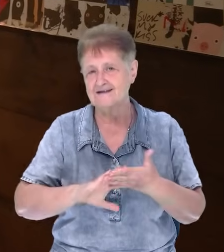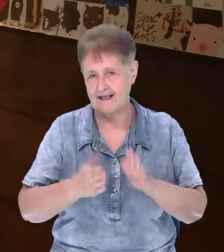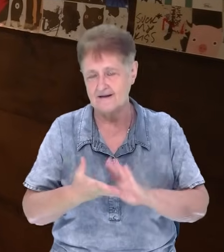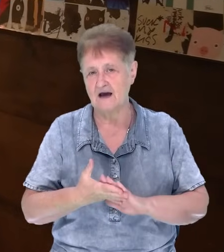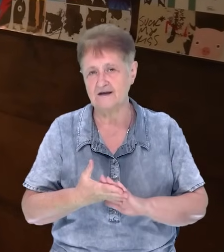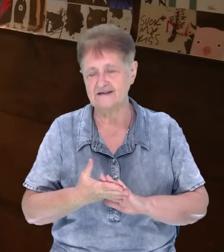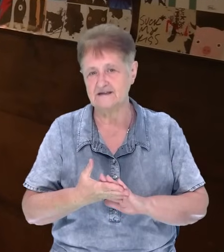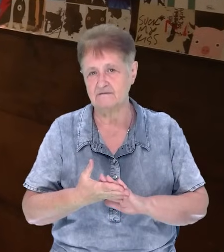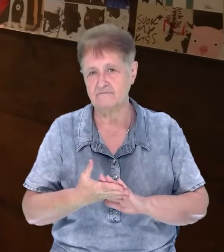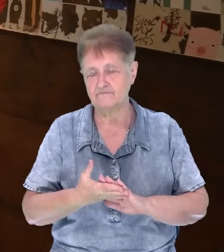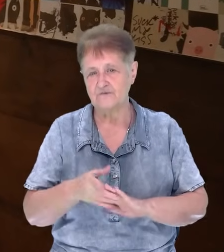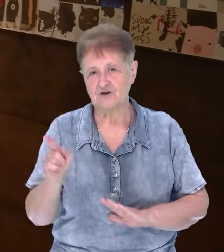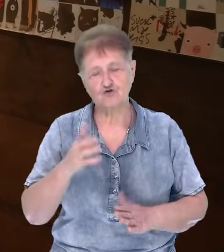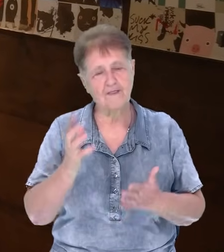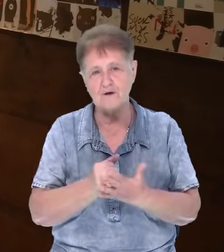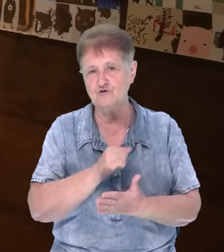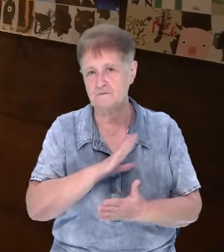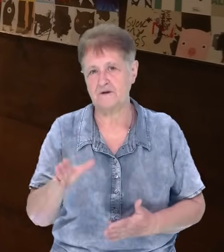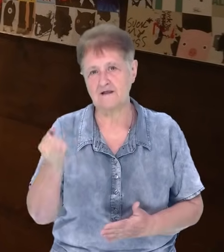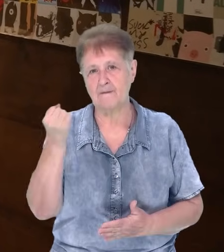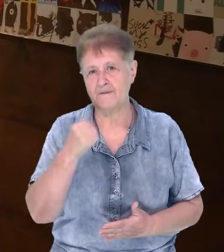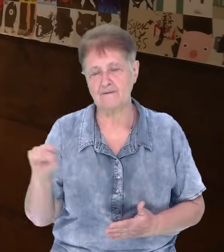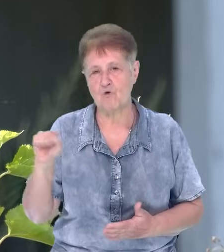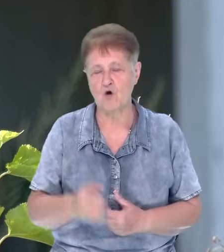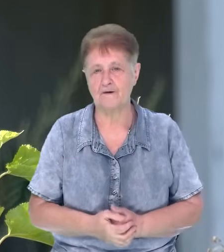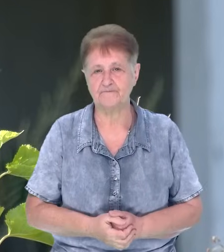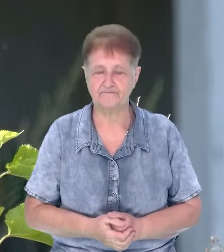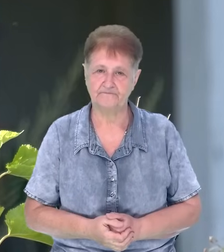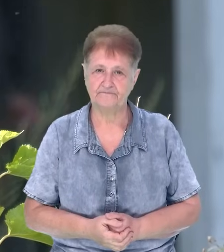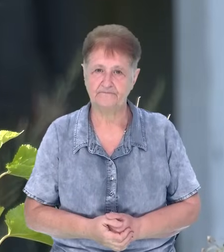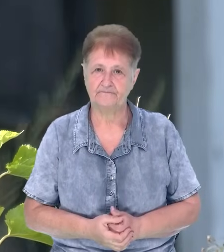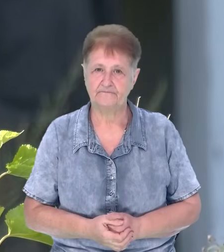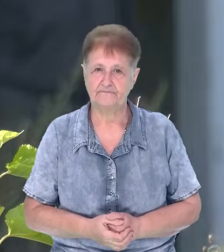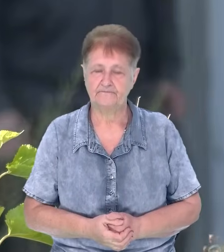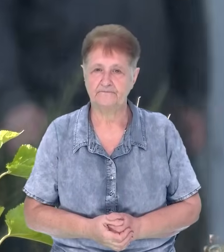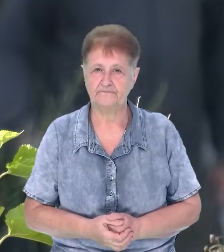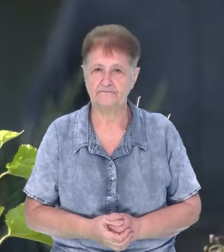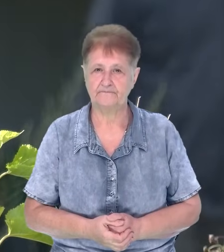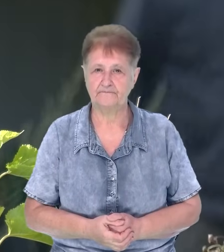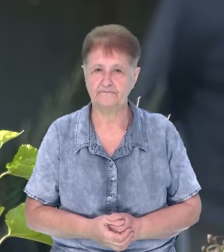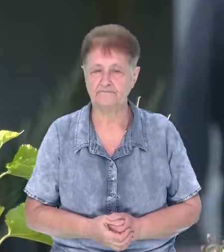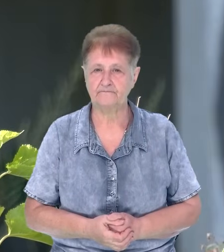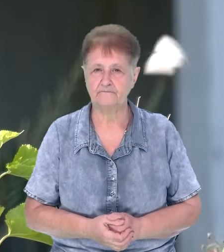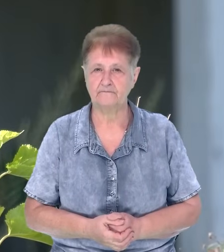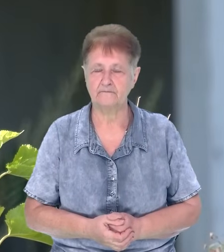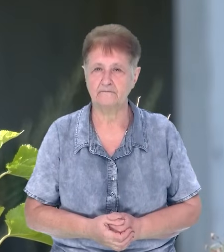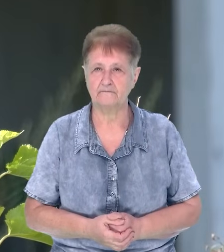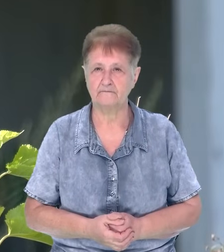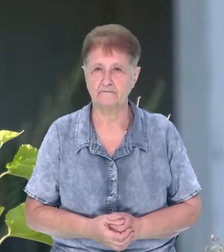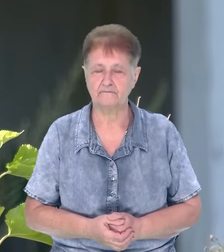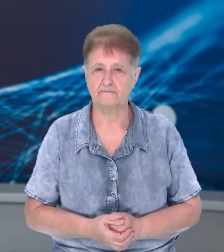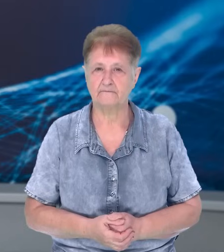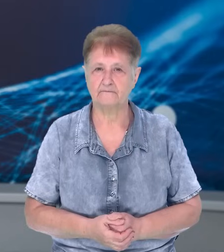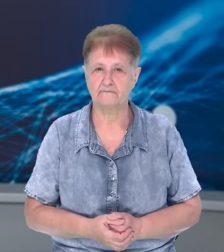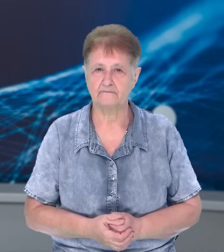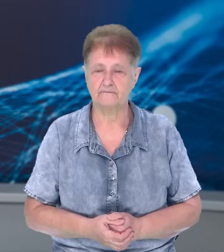що не встигли перемоги за моїм фільмом. Аліна Коржинська, Олександр Поліщук. Новини Суспільне. Чернігів.